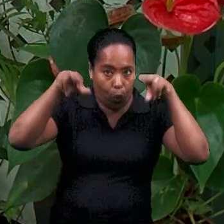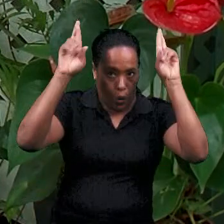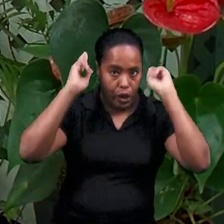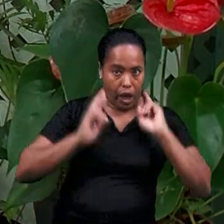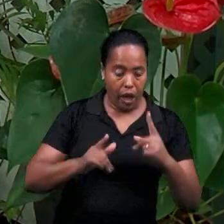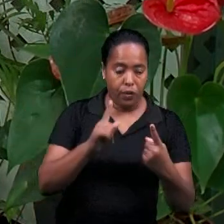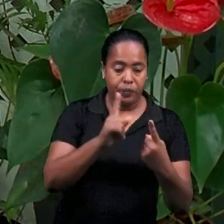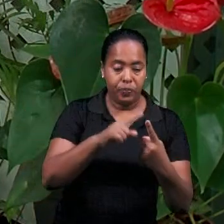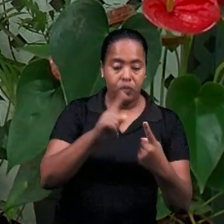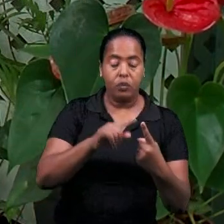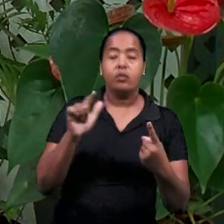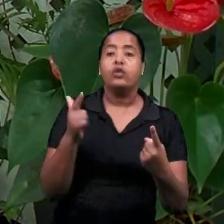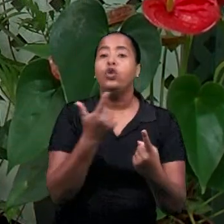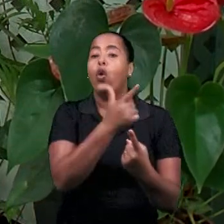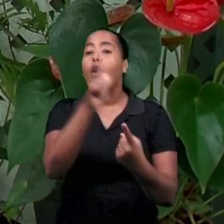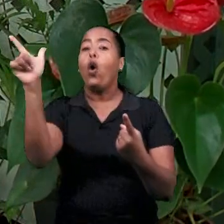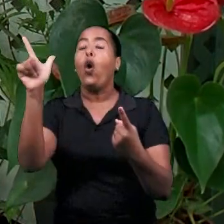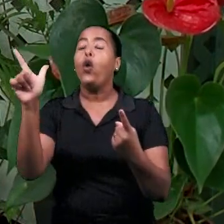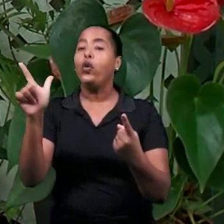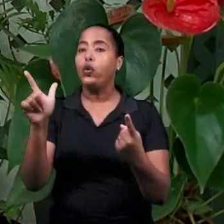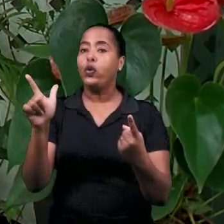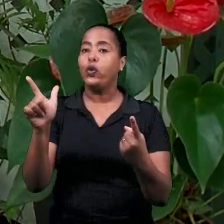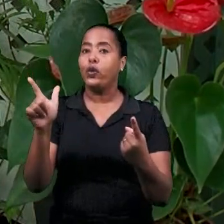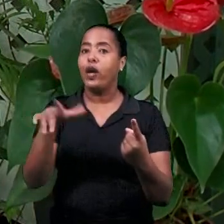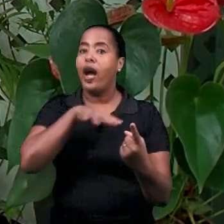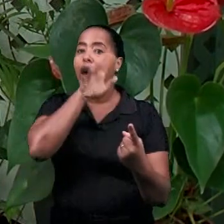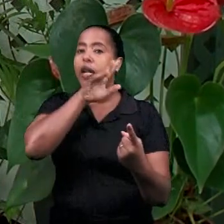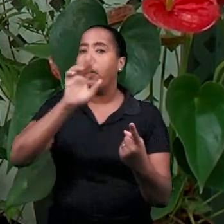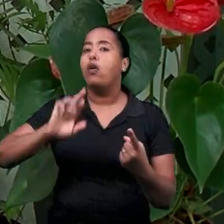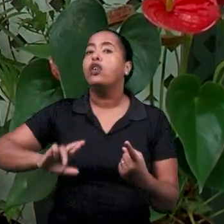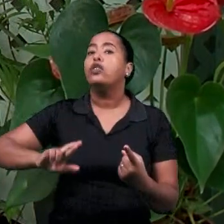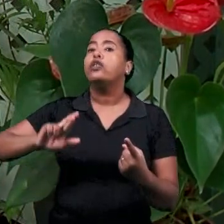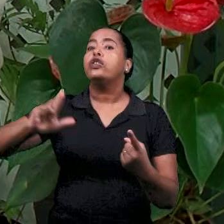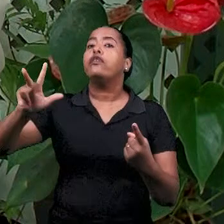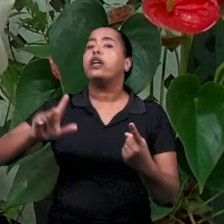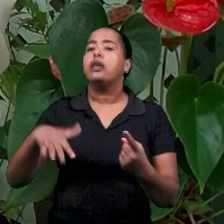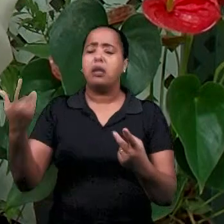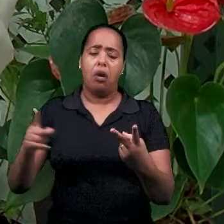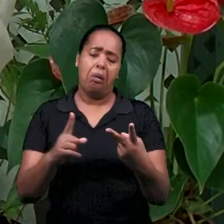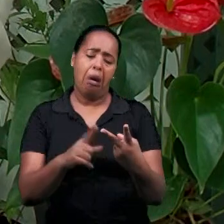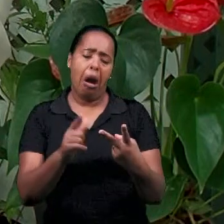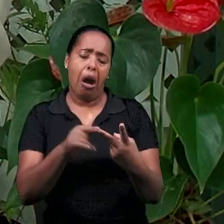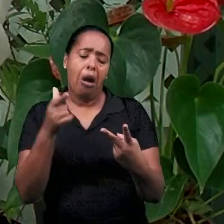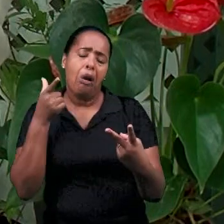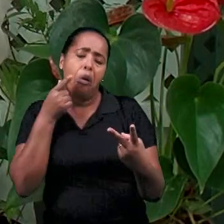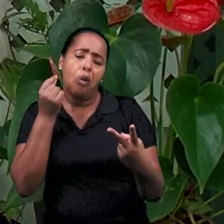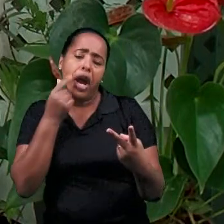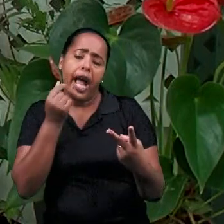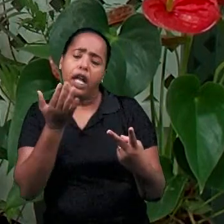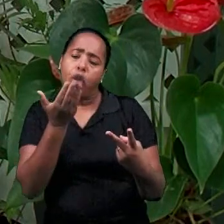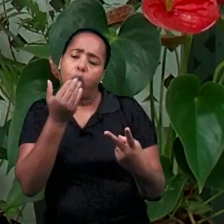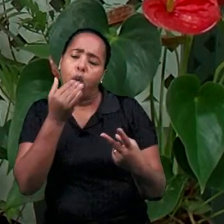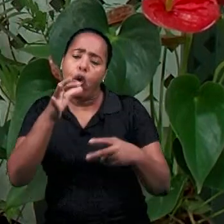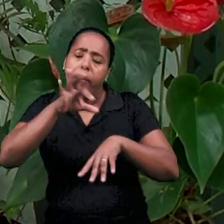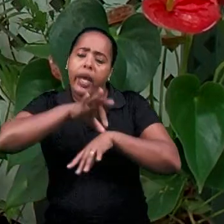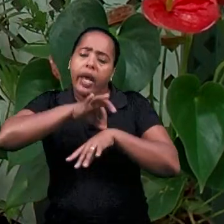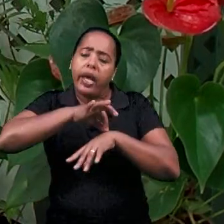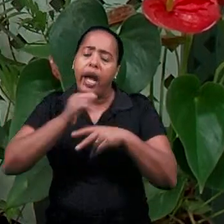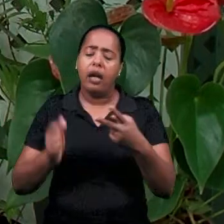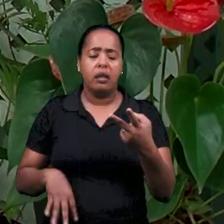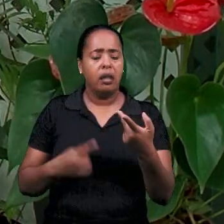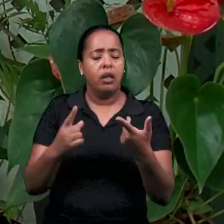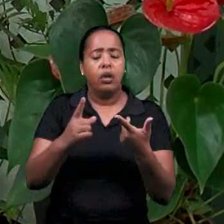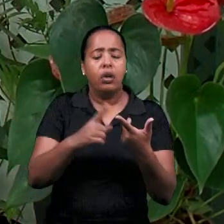avec votre père, votre mère. Quelle est la différence de l'agneau pour le chat? Non. Le chat